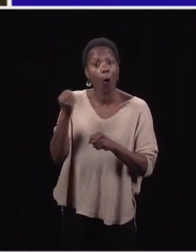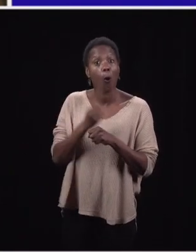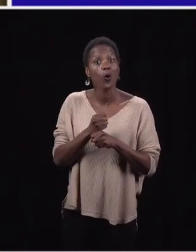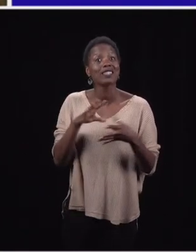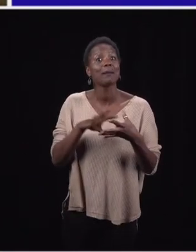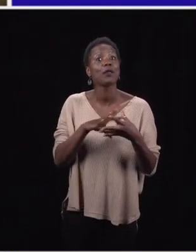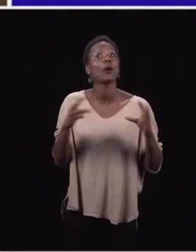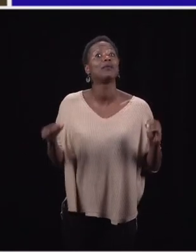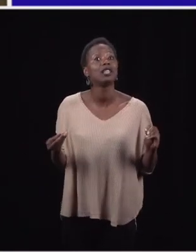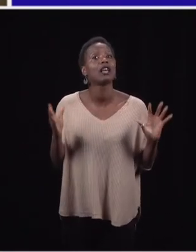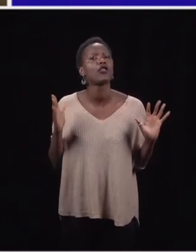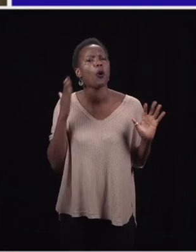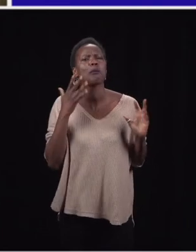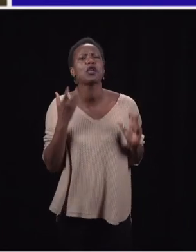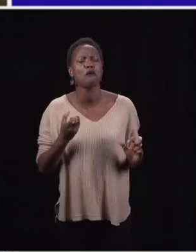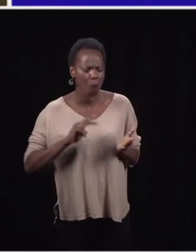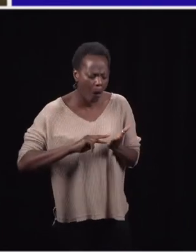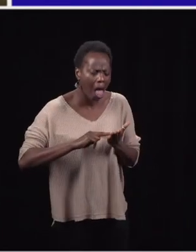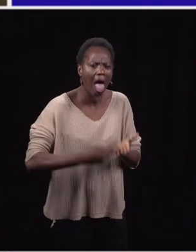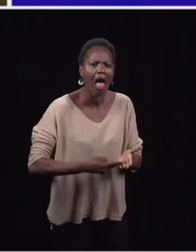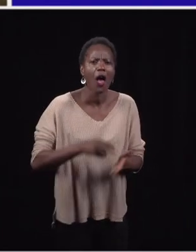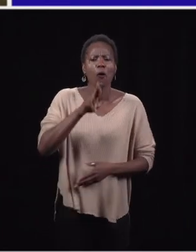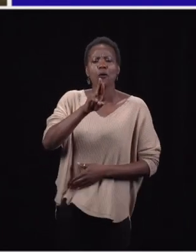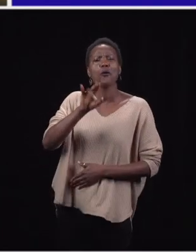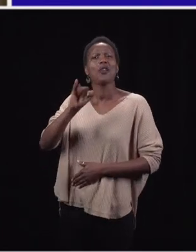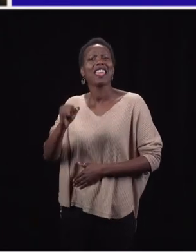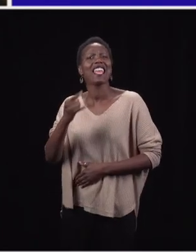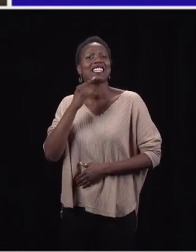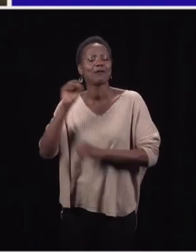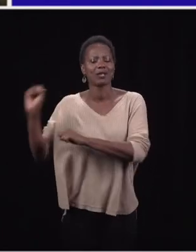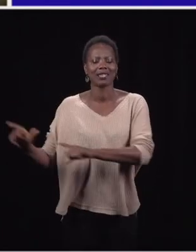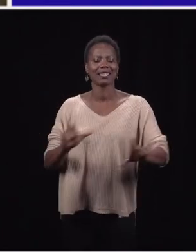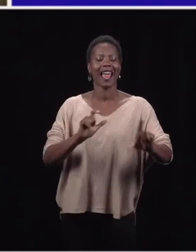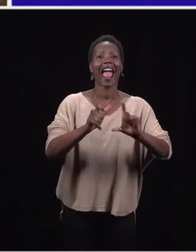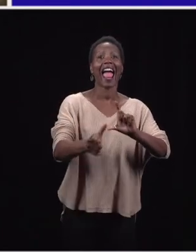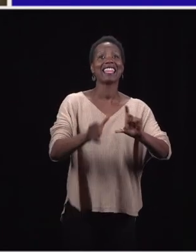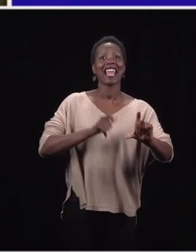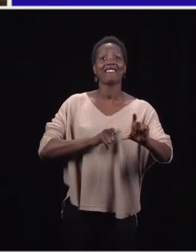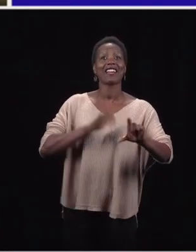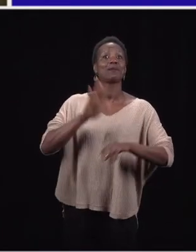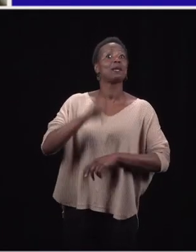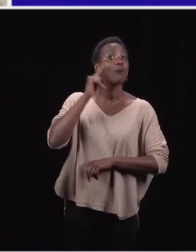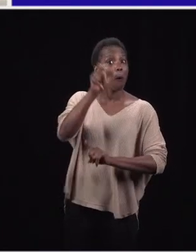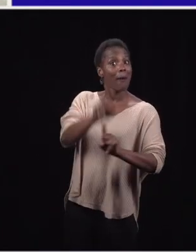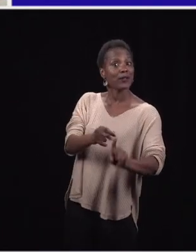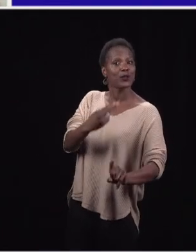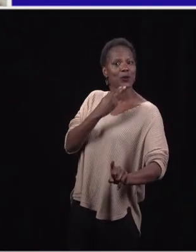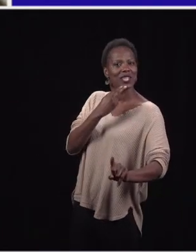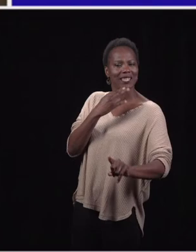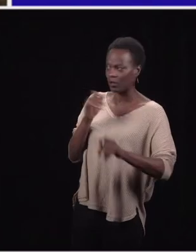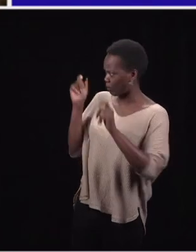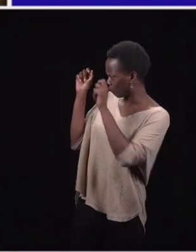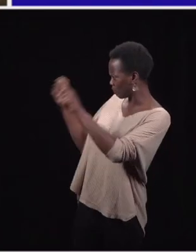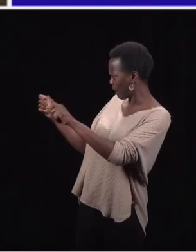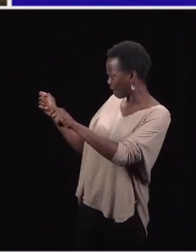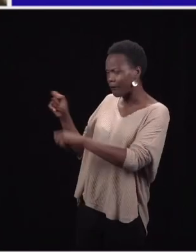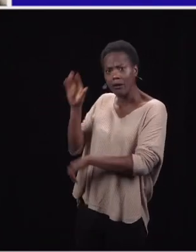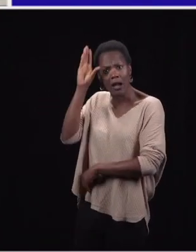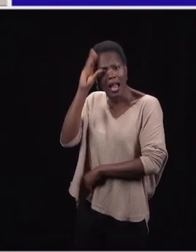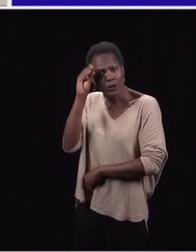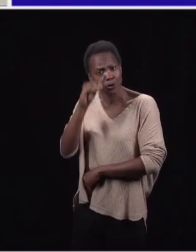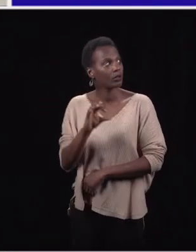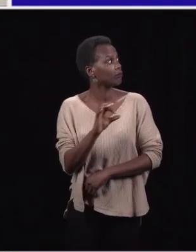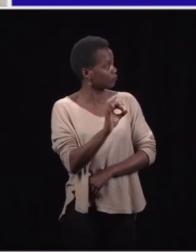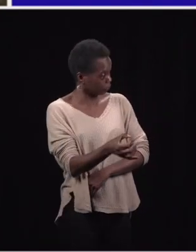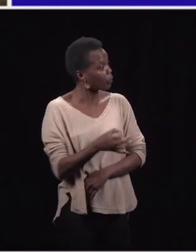ceux qui veulent la traduction oui c'est interface utilisateur c'est bien ça étudiante oui étudiante à 40